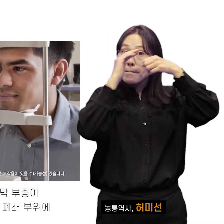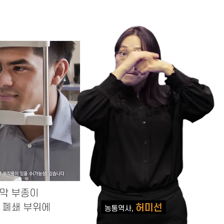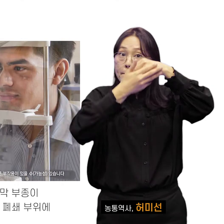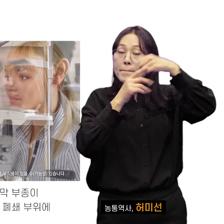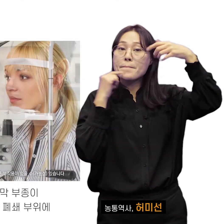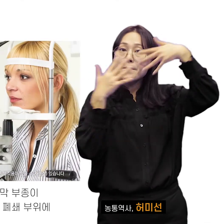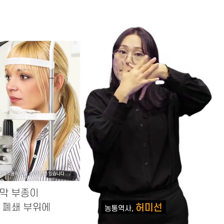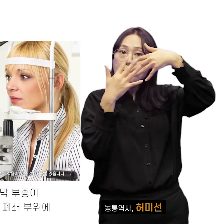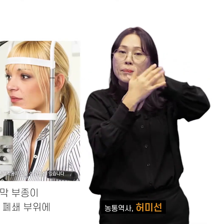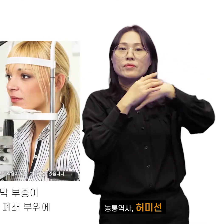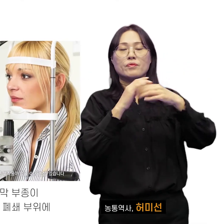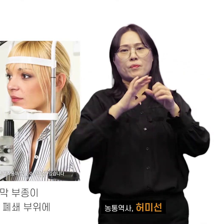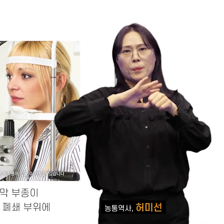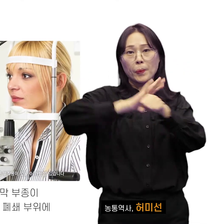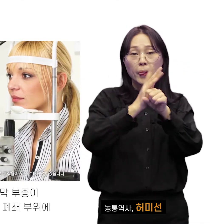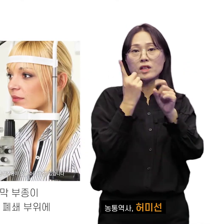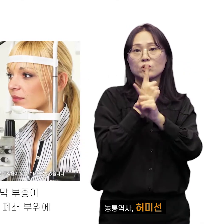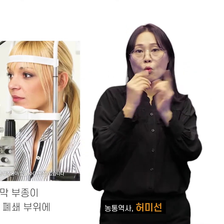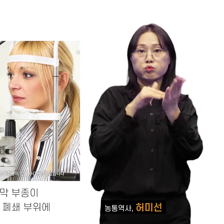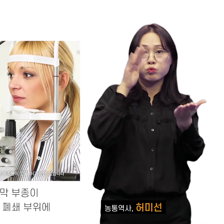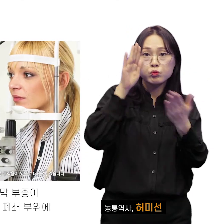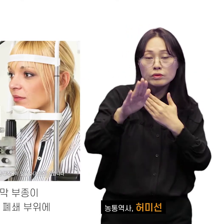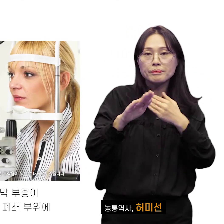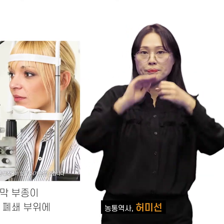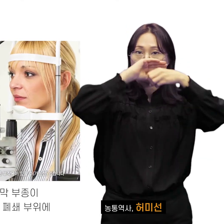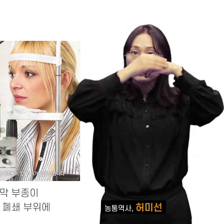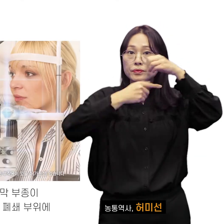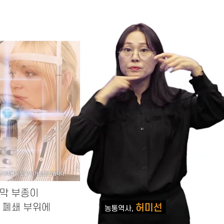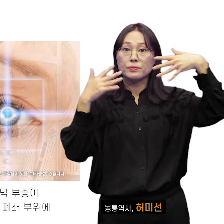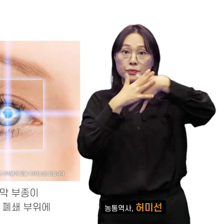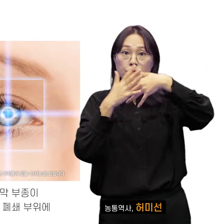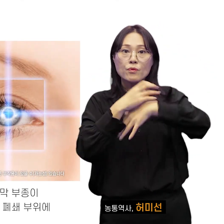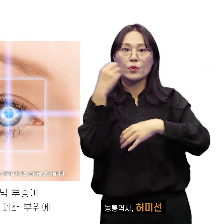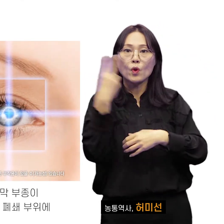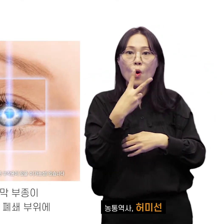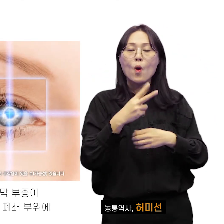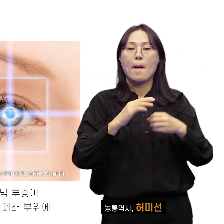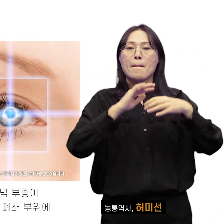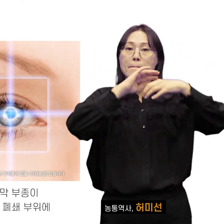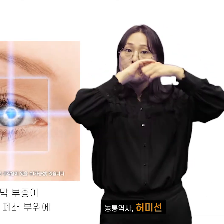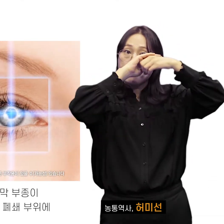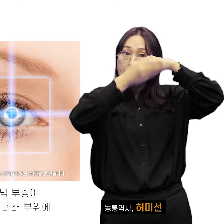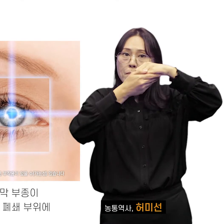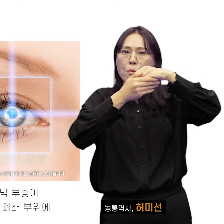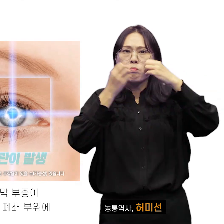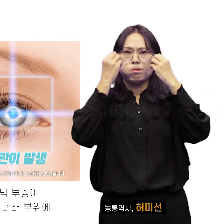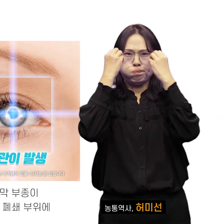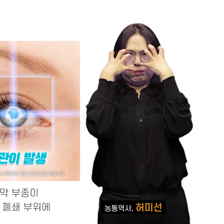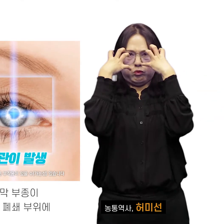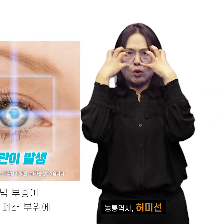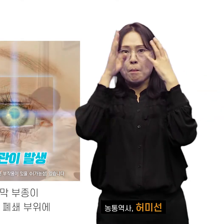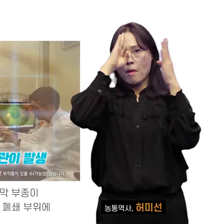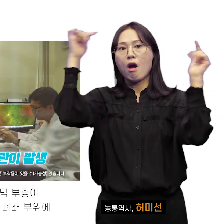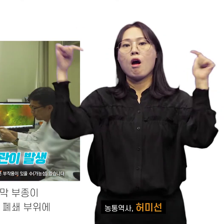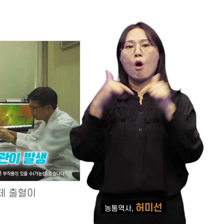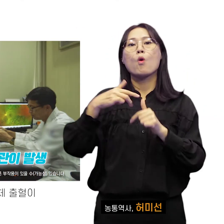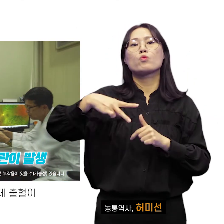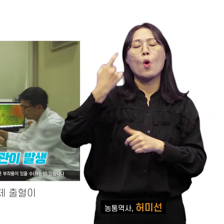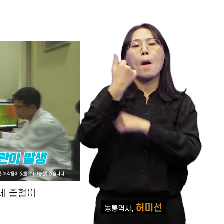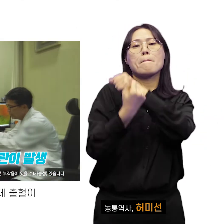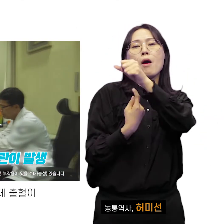망막 혈관 폐쇄 치료 후 망막 출혈과 망막 부종이 호전된다 하더라도 수년 뒤에는 혈관 폐쇄